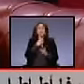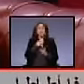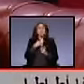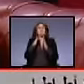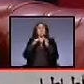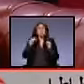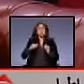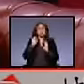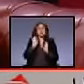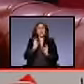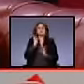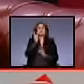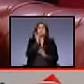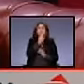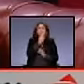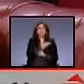مصر.